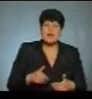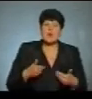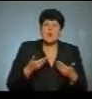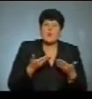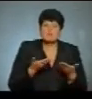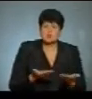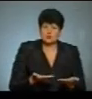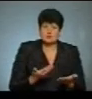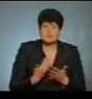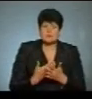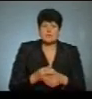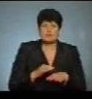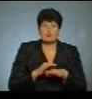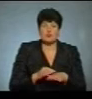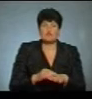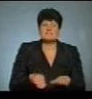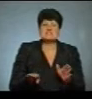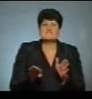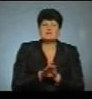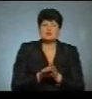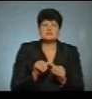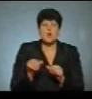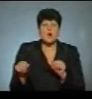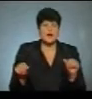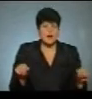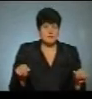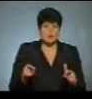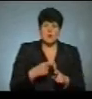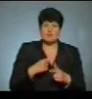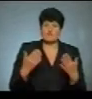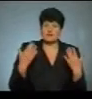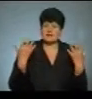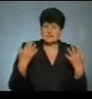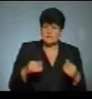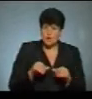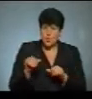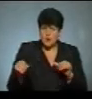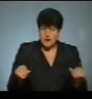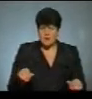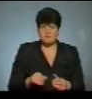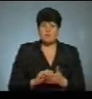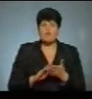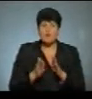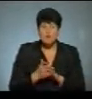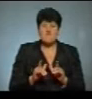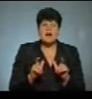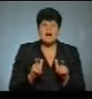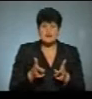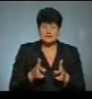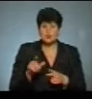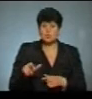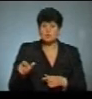рекомендується, наприклад, проводити відпустки окремо або вихідні дні. В умовах карантину